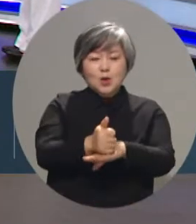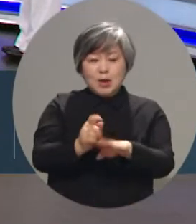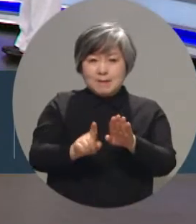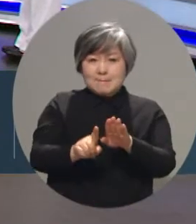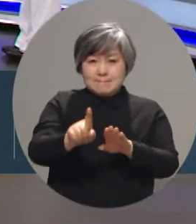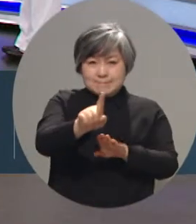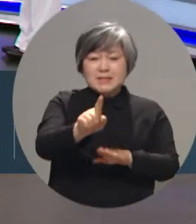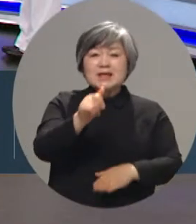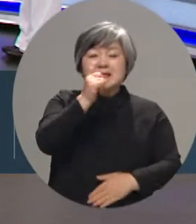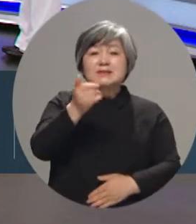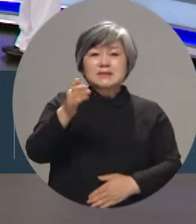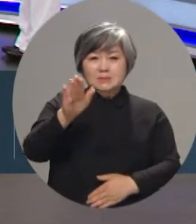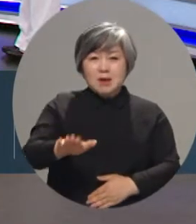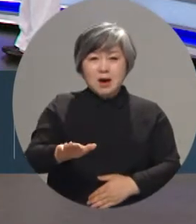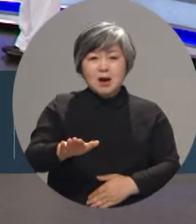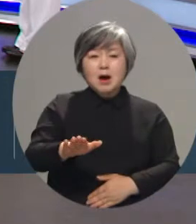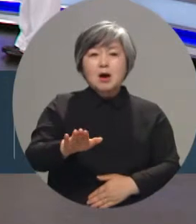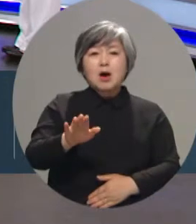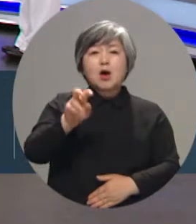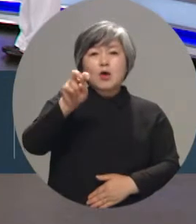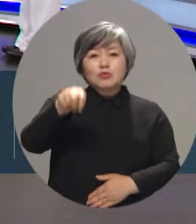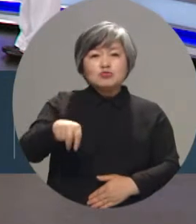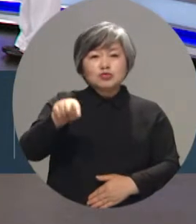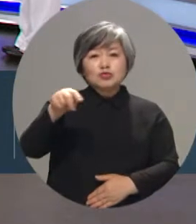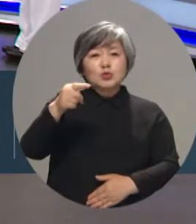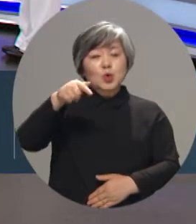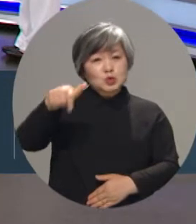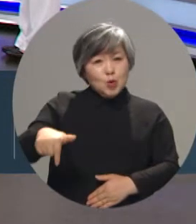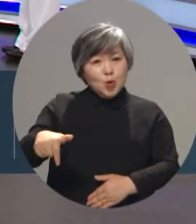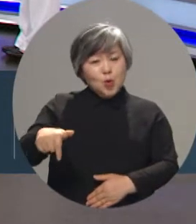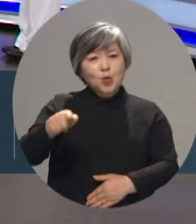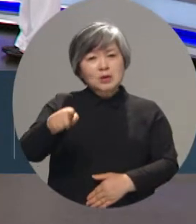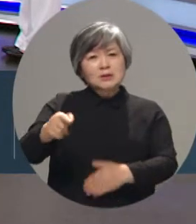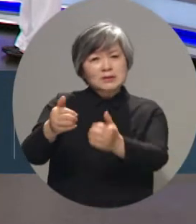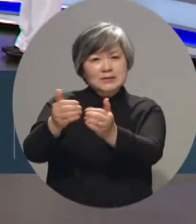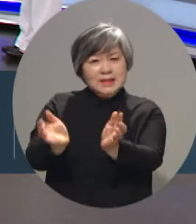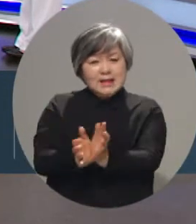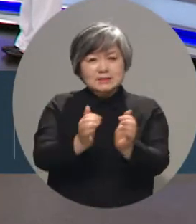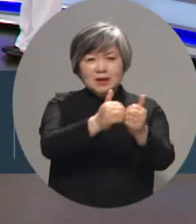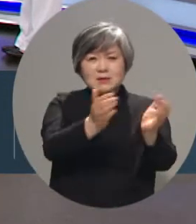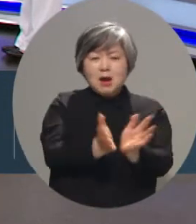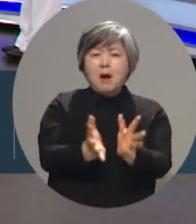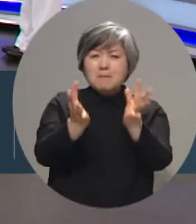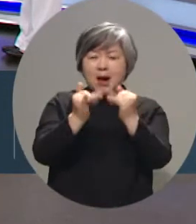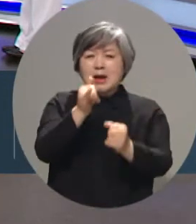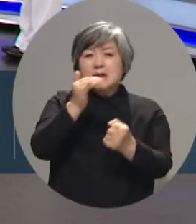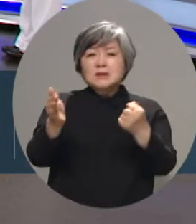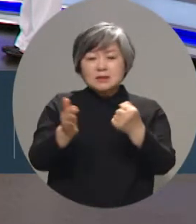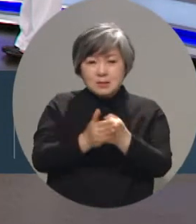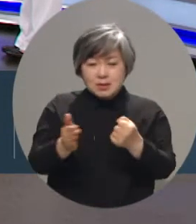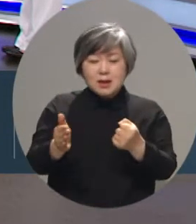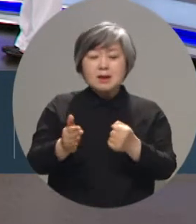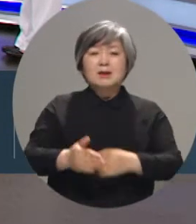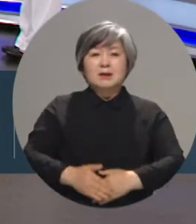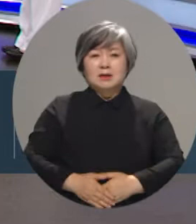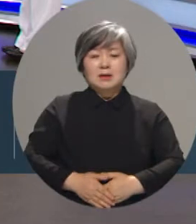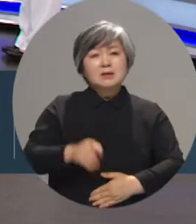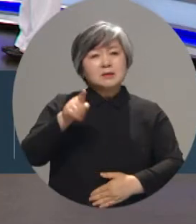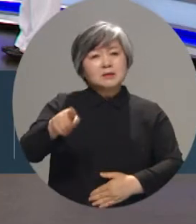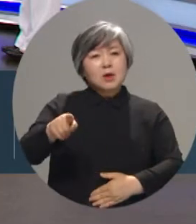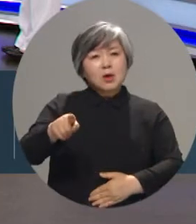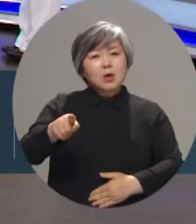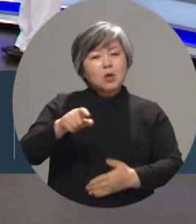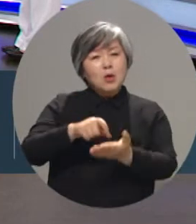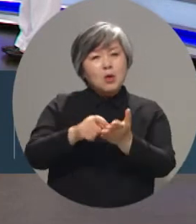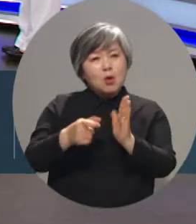나가고 계시지만 무소속 단체장들과의 격전이 벌어지고 있는 지역들이 있거든요. 민주당 후보들과의요. 네, 그런 곳